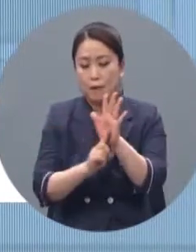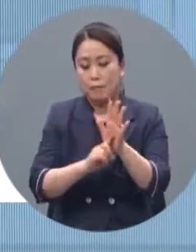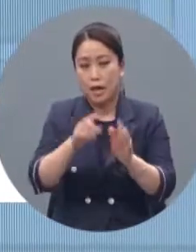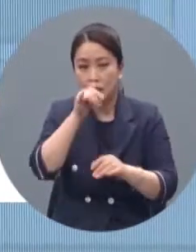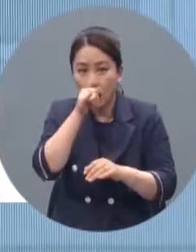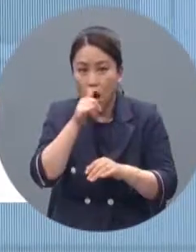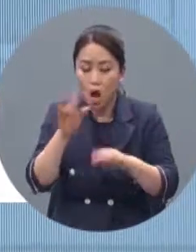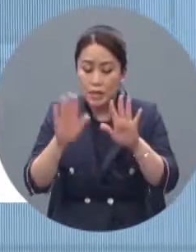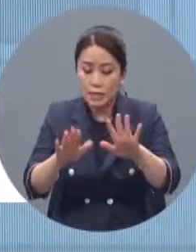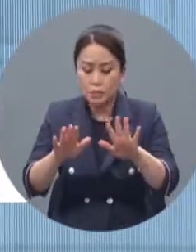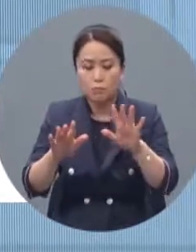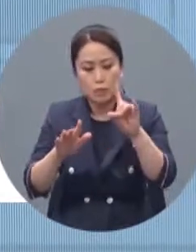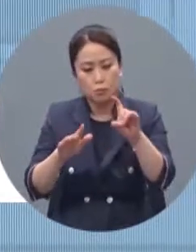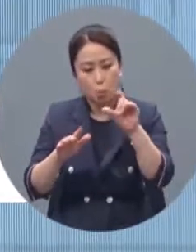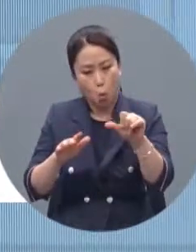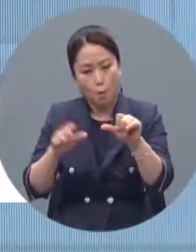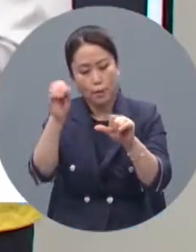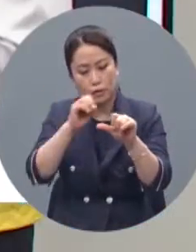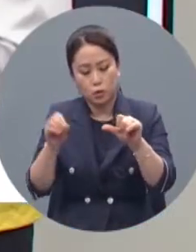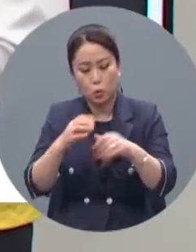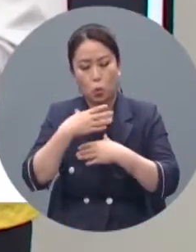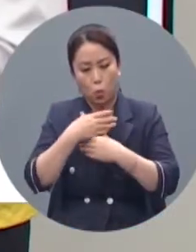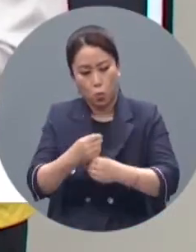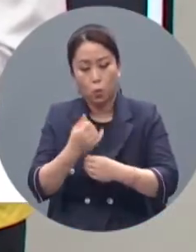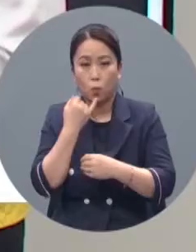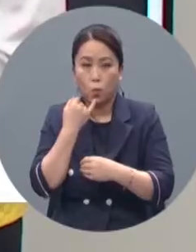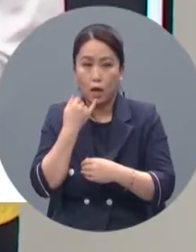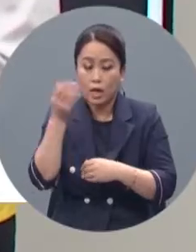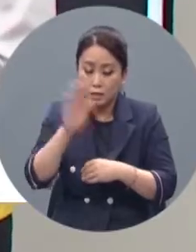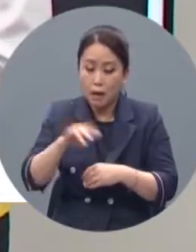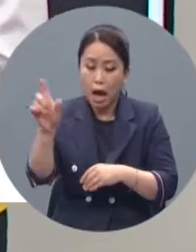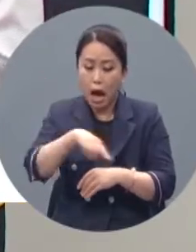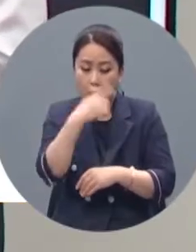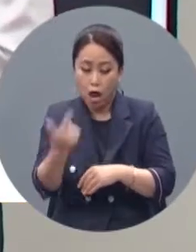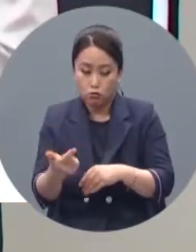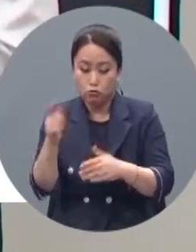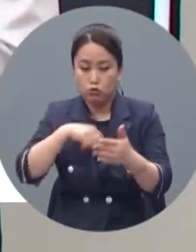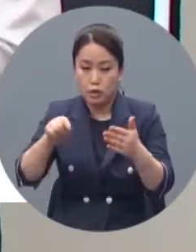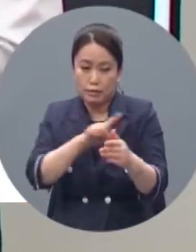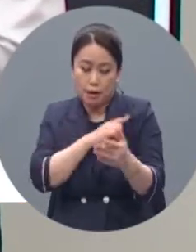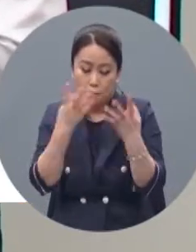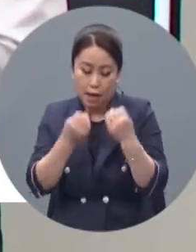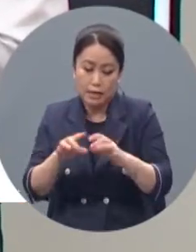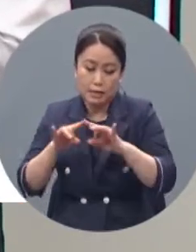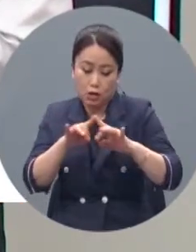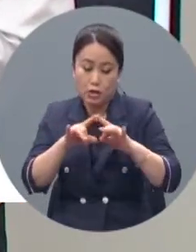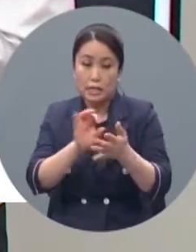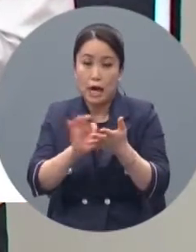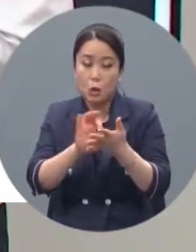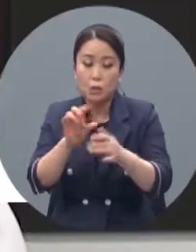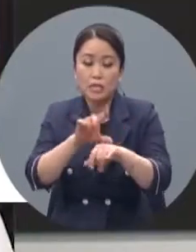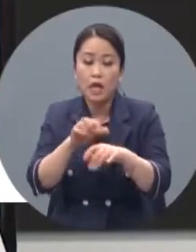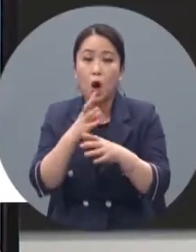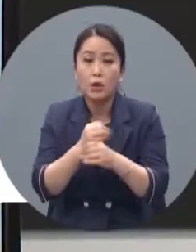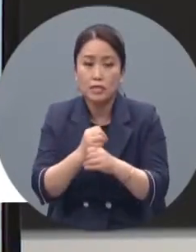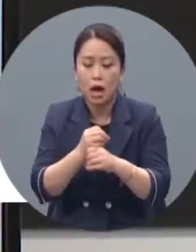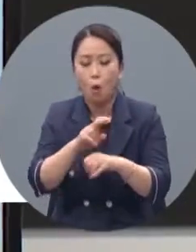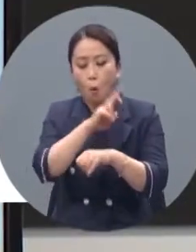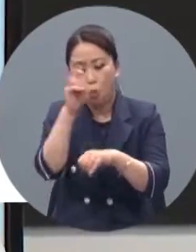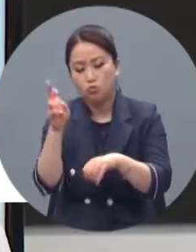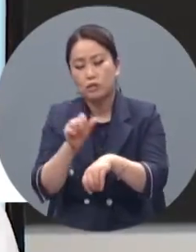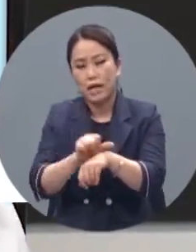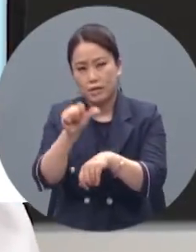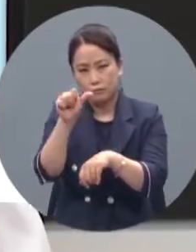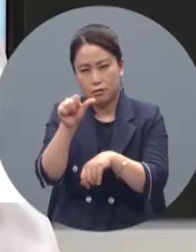15%로 안정적인 상태를 유지하고 있습니다. 하루 중 최대 전력 수요가 발생하는 시간은 오후 5시. 이때는